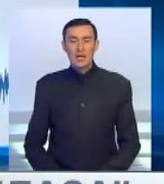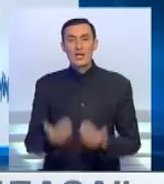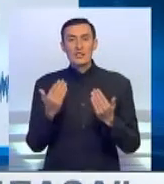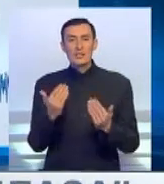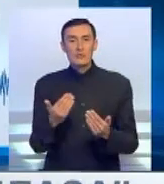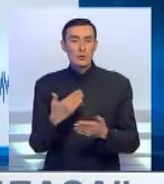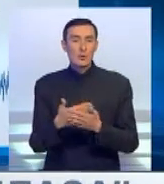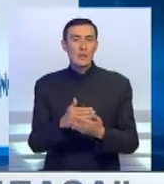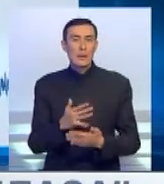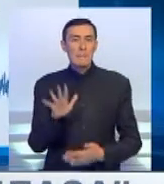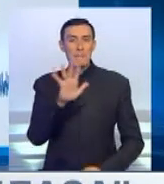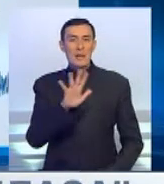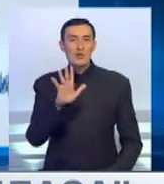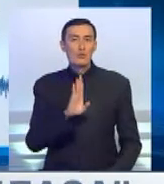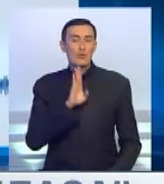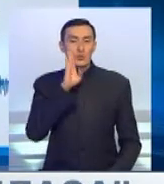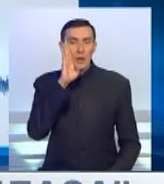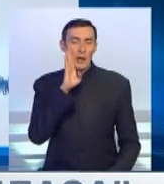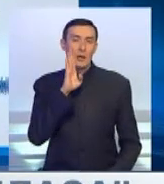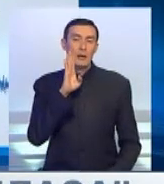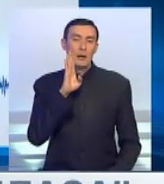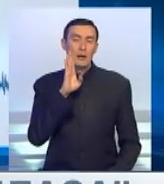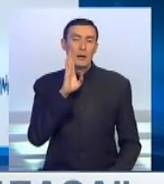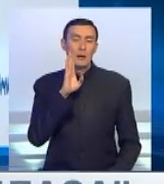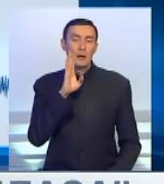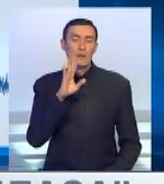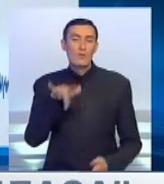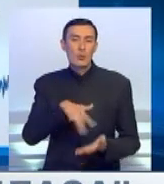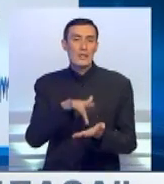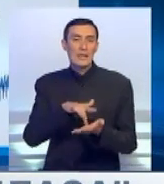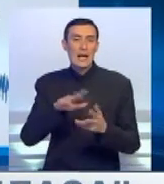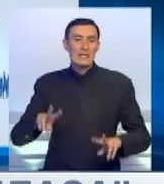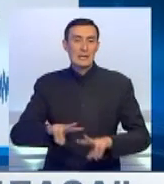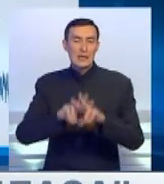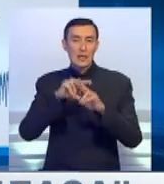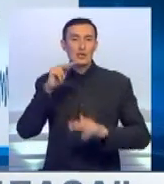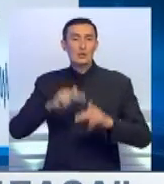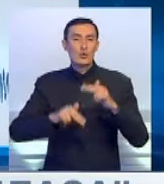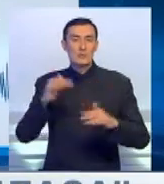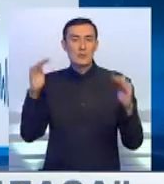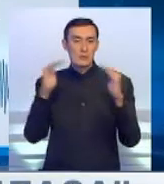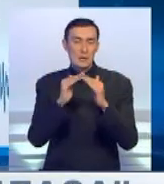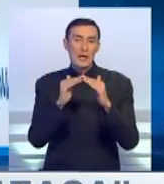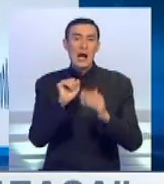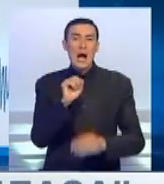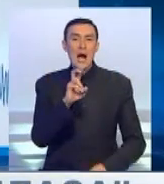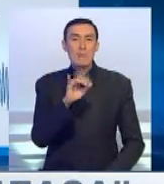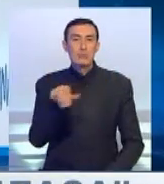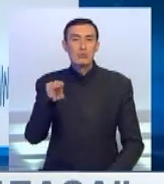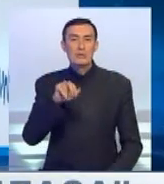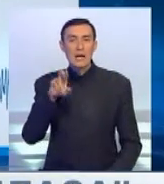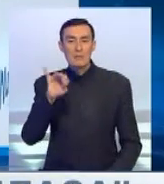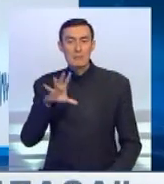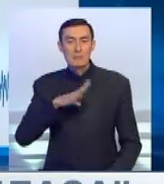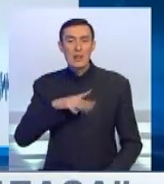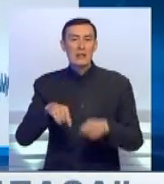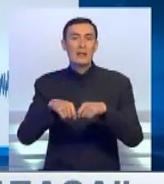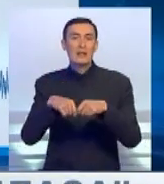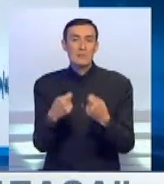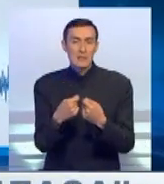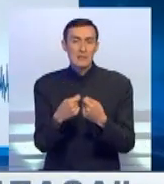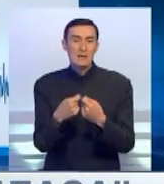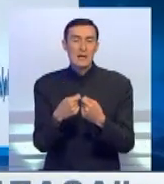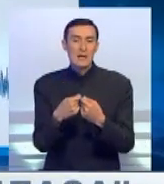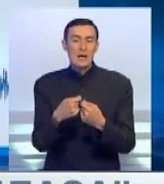Сегодня около 5 часов утра в Есильском районе города Астана на строящемся ЖК Абу-Даби Плаза надломилась